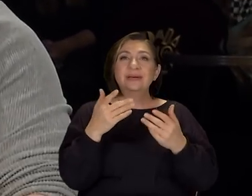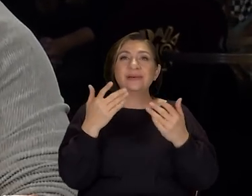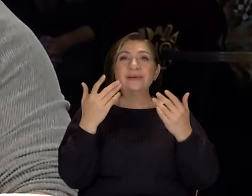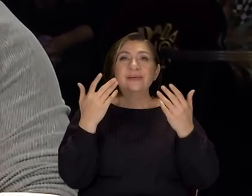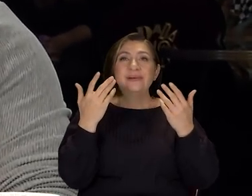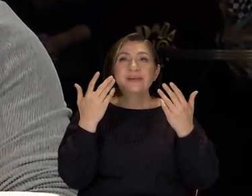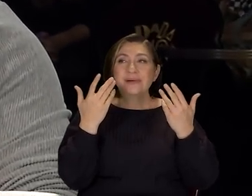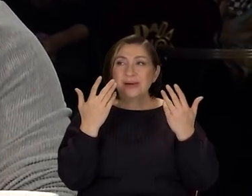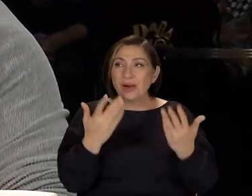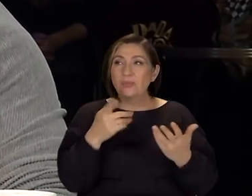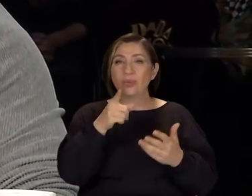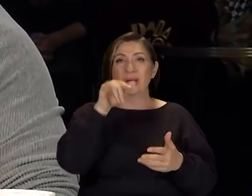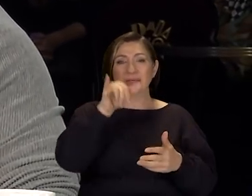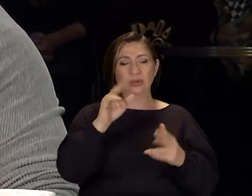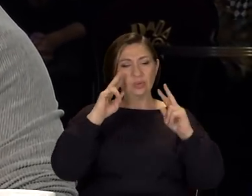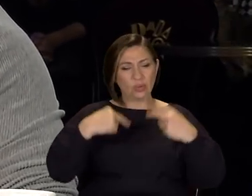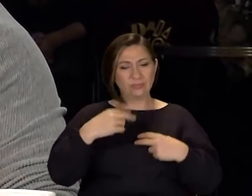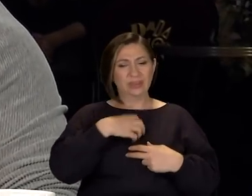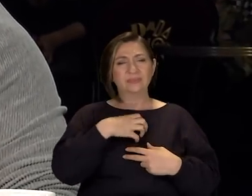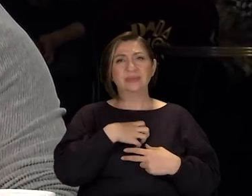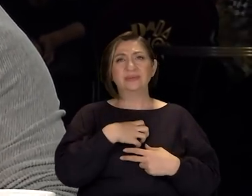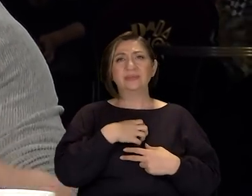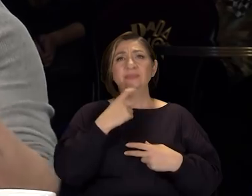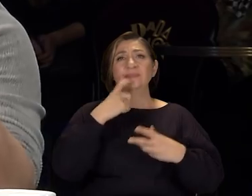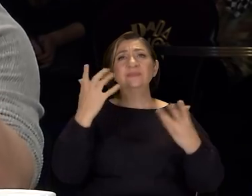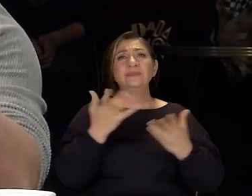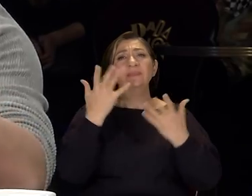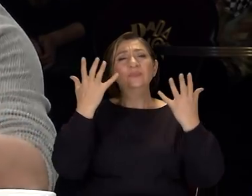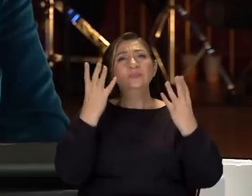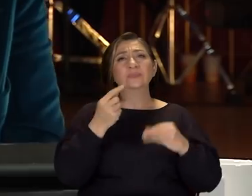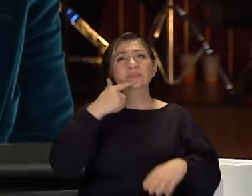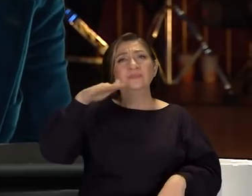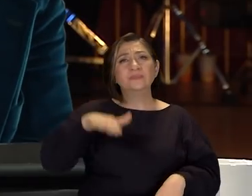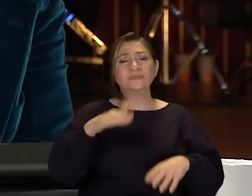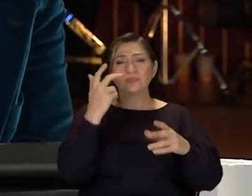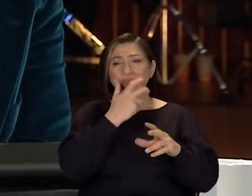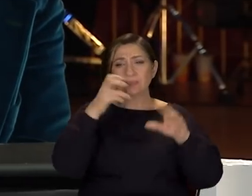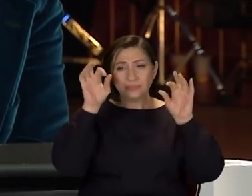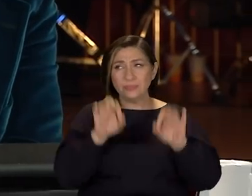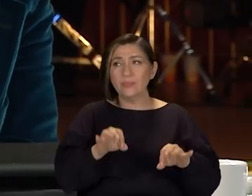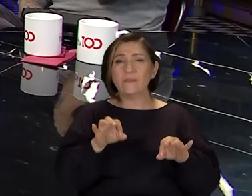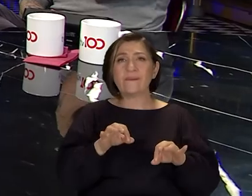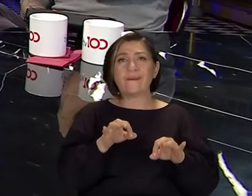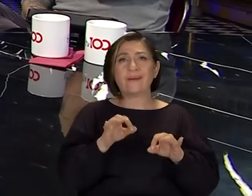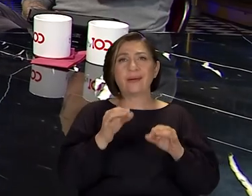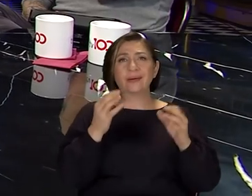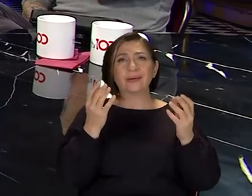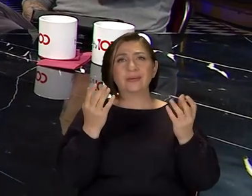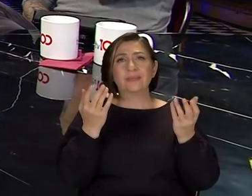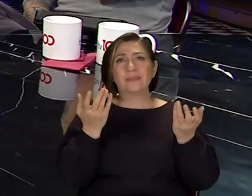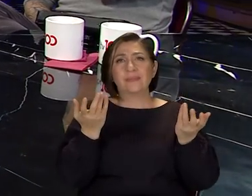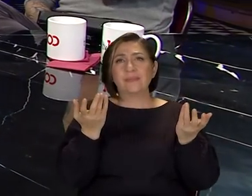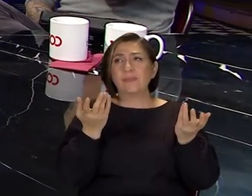teşvik eden, aslında artık bu hakkı gördüm kendimde yani işte. Yıllar olmuş, çok küçük yaşta başlamışım. Evet. Ve yani bir sürü